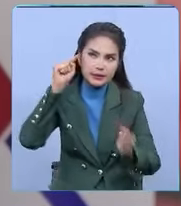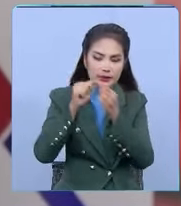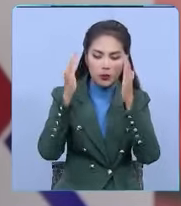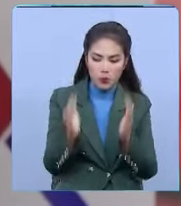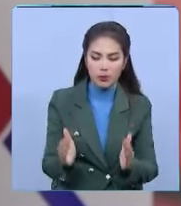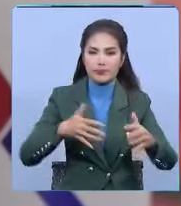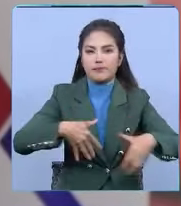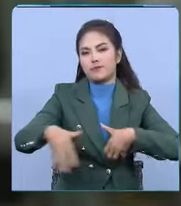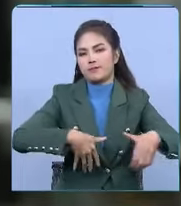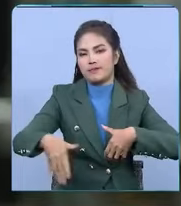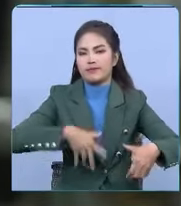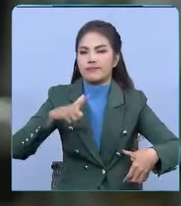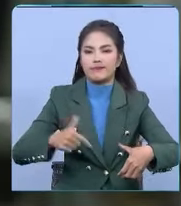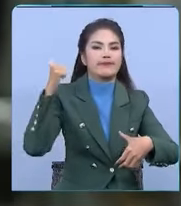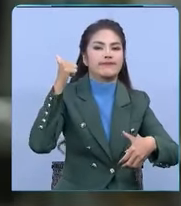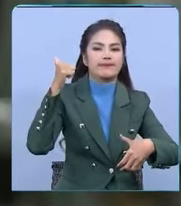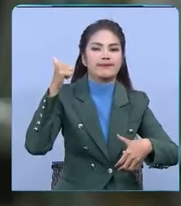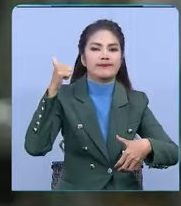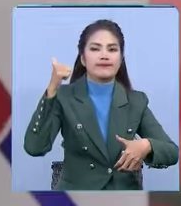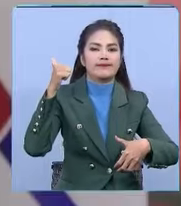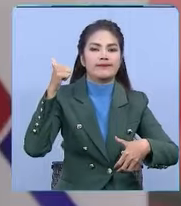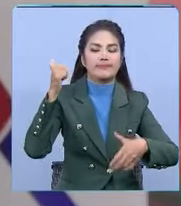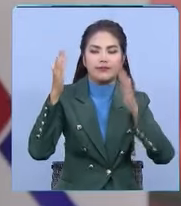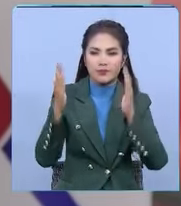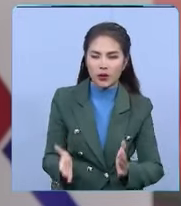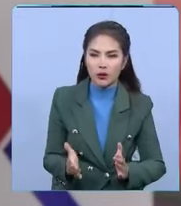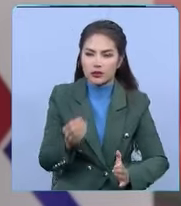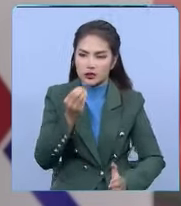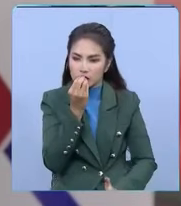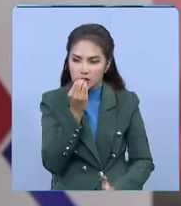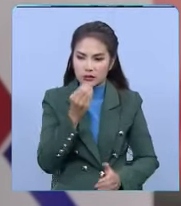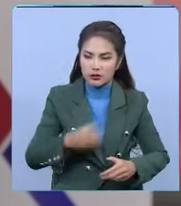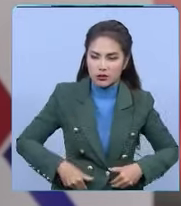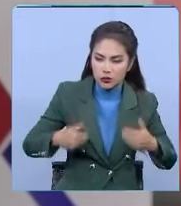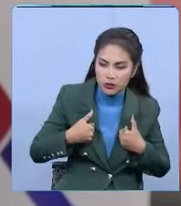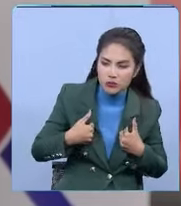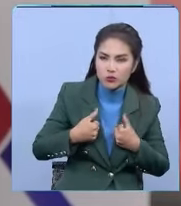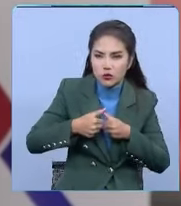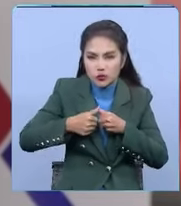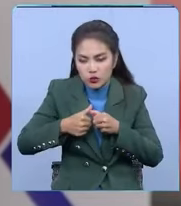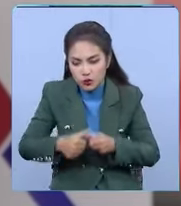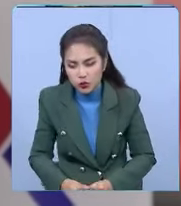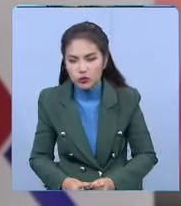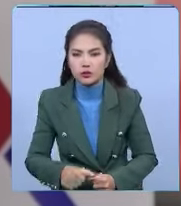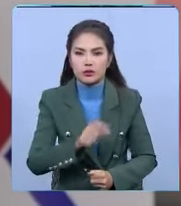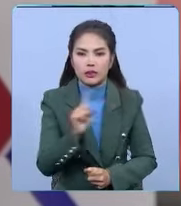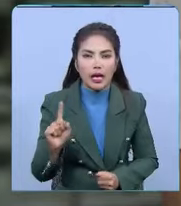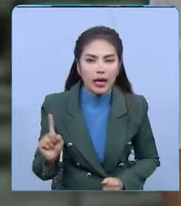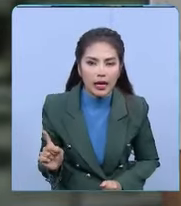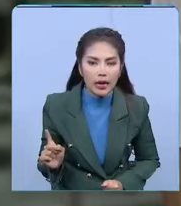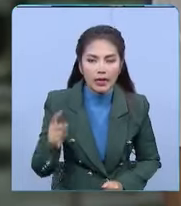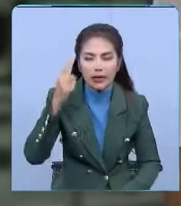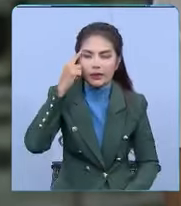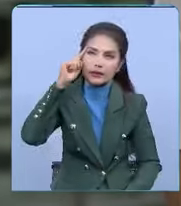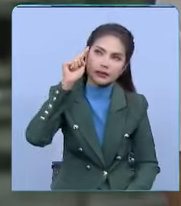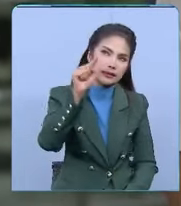นะครับ ครับ ว่าประชาชนจะมีความเป็นอยู่อย่างไรแล้วก็นึกถึงประเทศชาติและสถาบัน